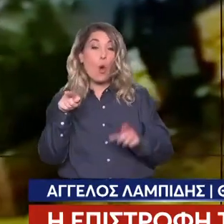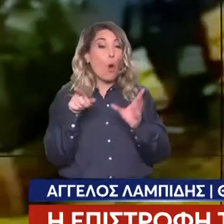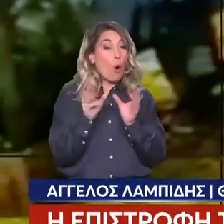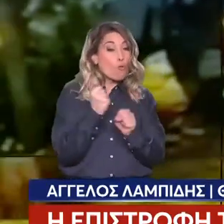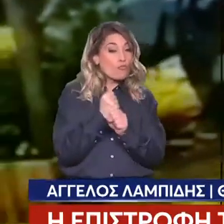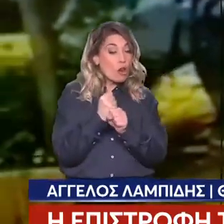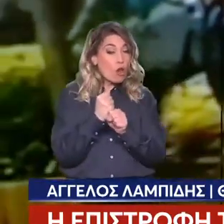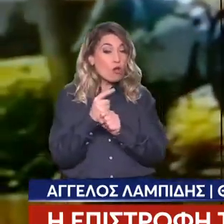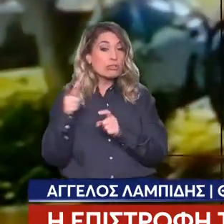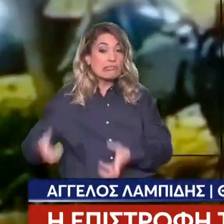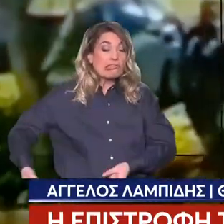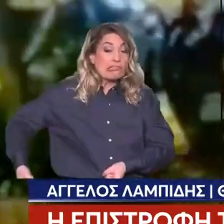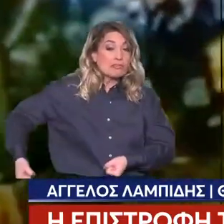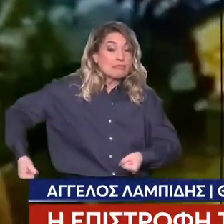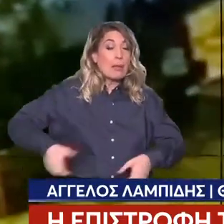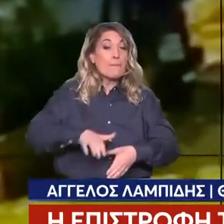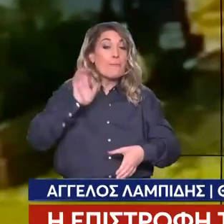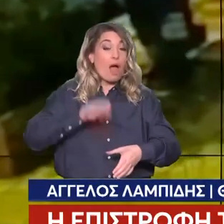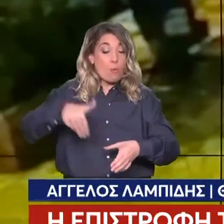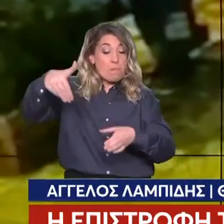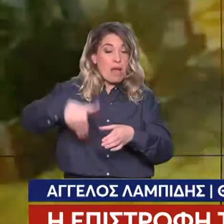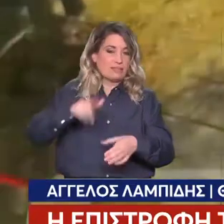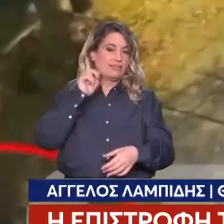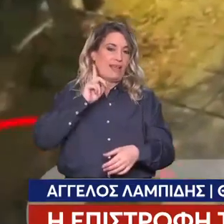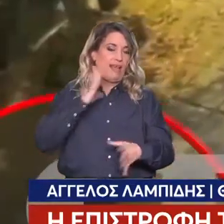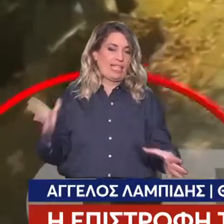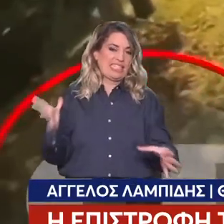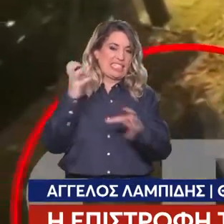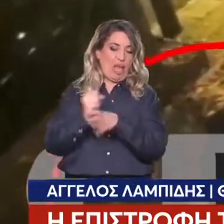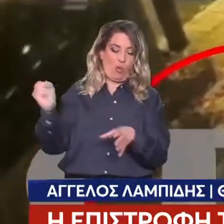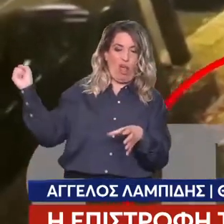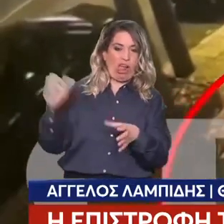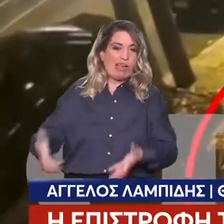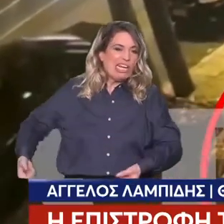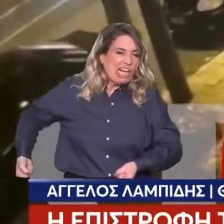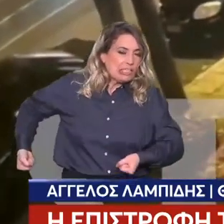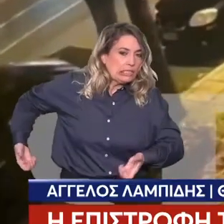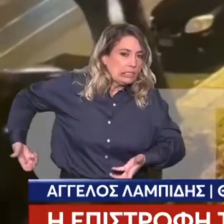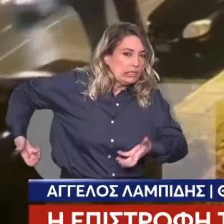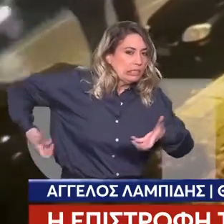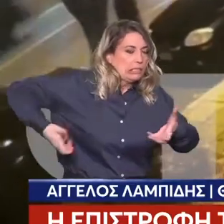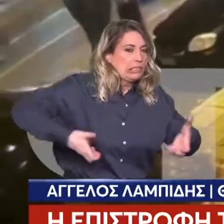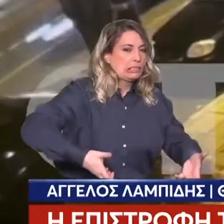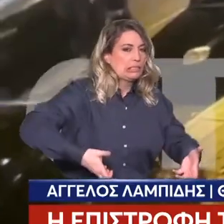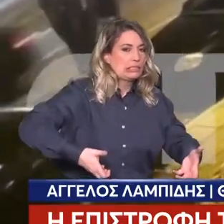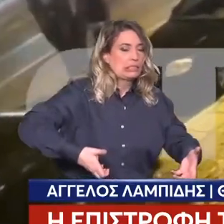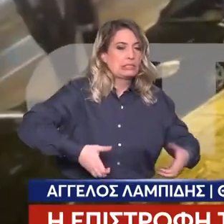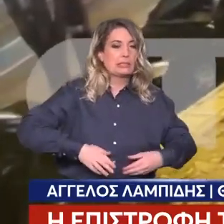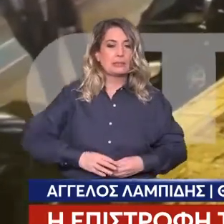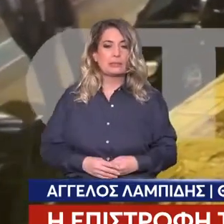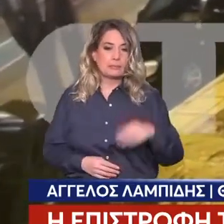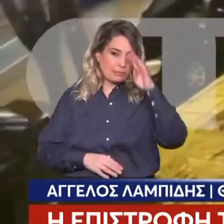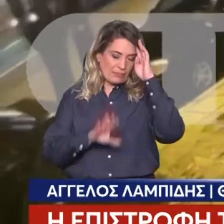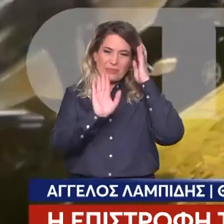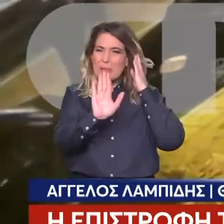κρατώντας τον μπαούλο το οποίο έφερε και τη σωρό της Γεωργίας. Νομίζω δεν είναι ένα λεπτό το μετά τα μεσάνυχτα, πρέπει να είναι μία